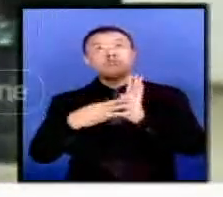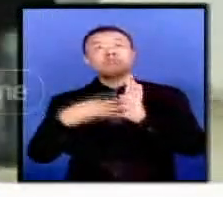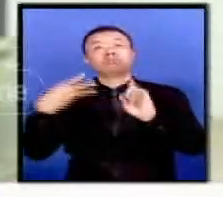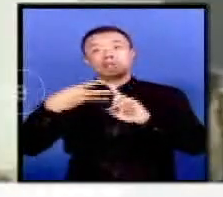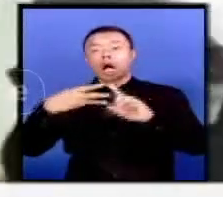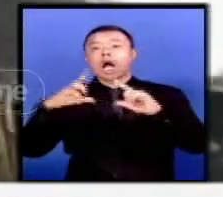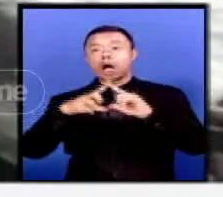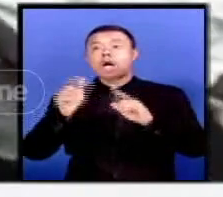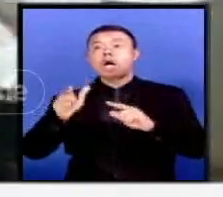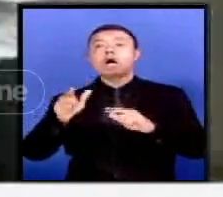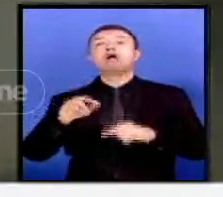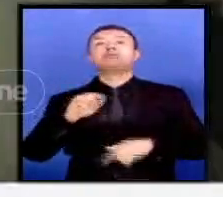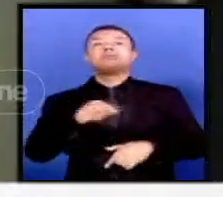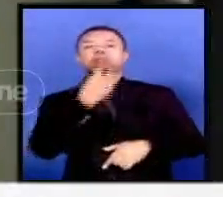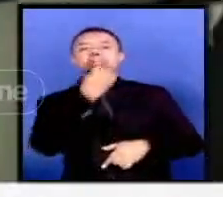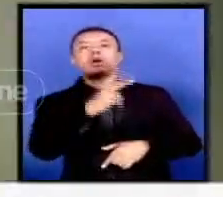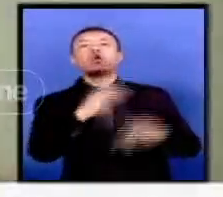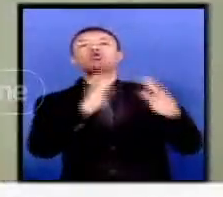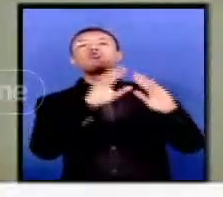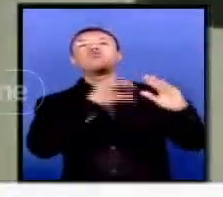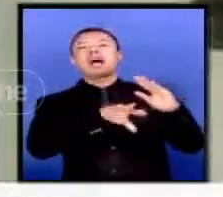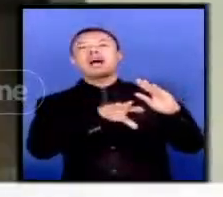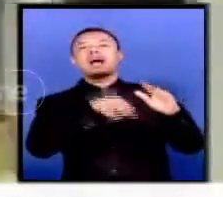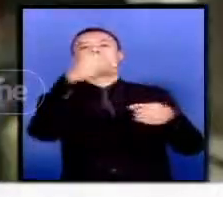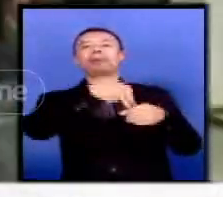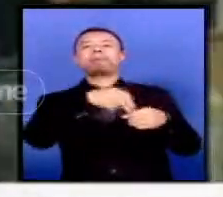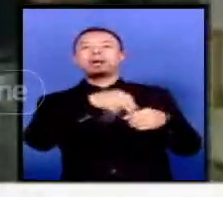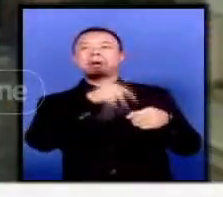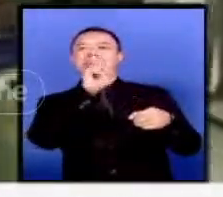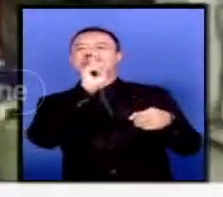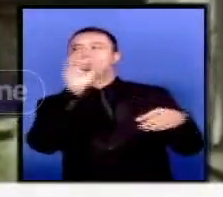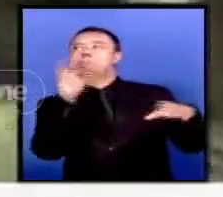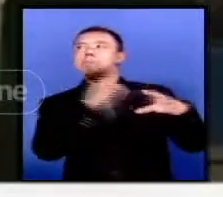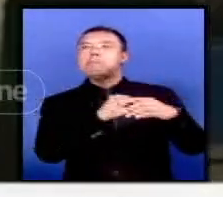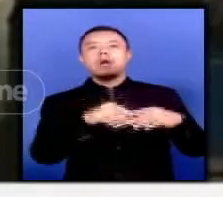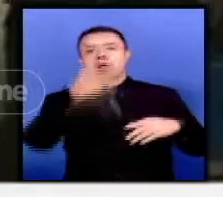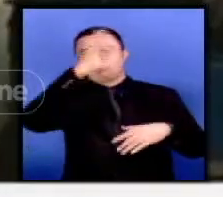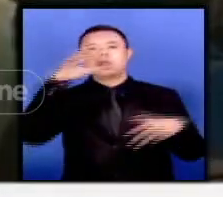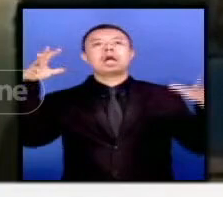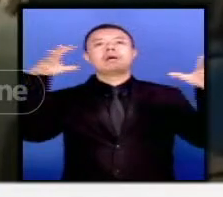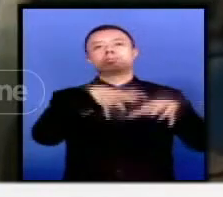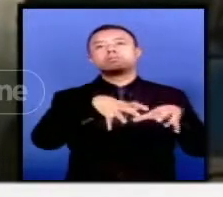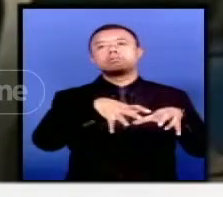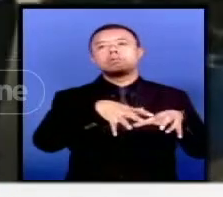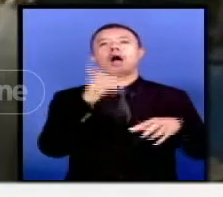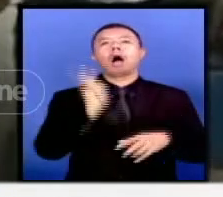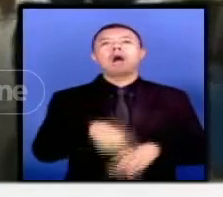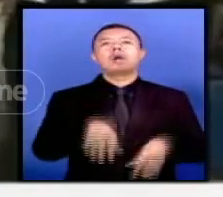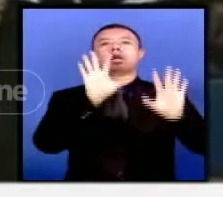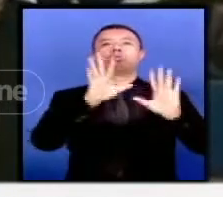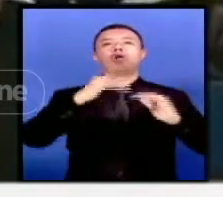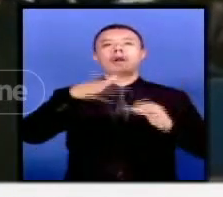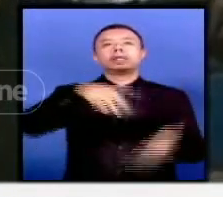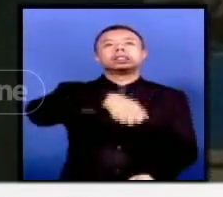gudang BBM berisi BBM subsidi ilegal. Dari dalam gudang, polisi mengamankan puluhan jerigen